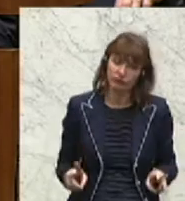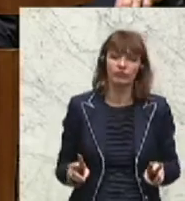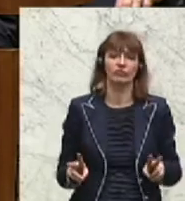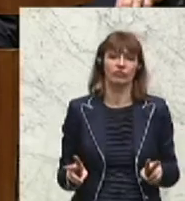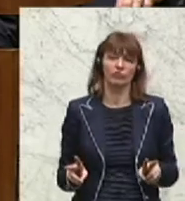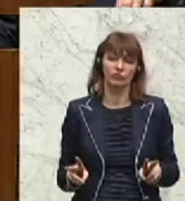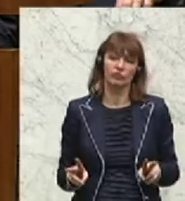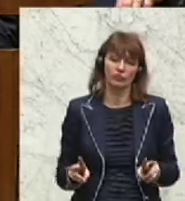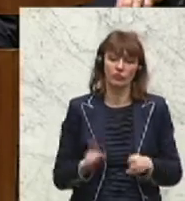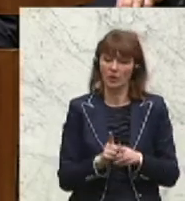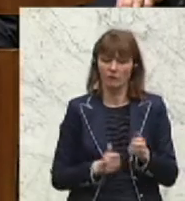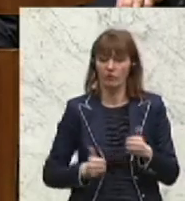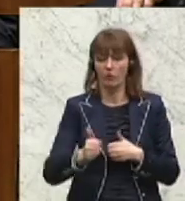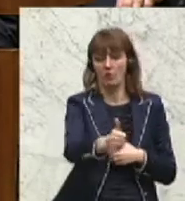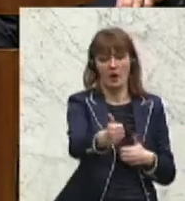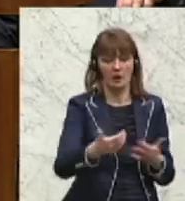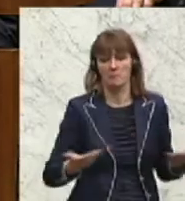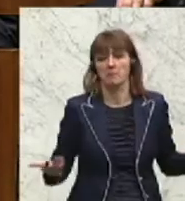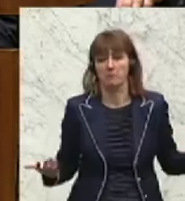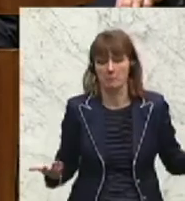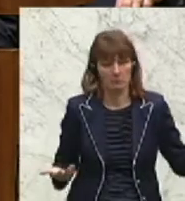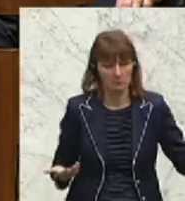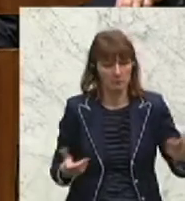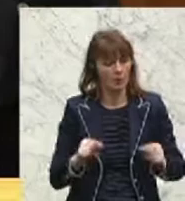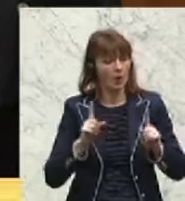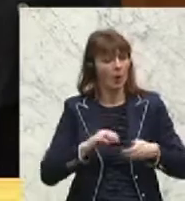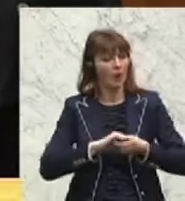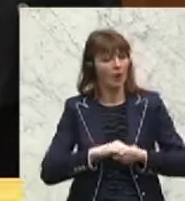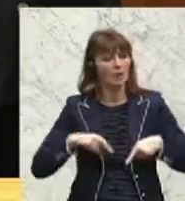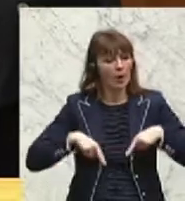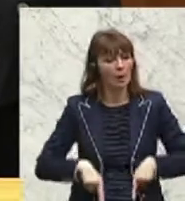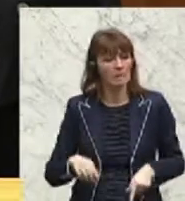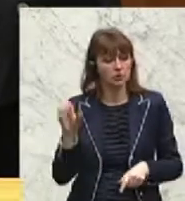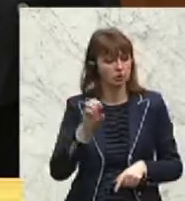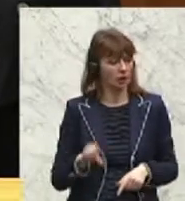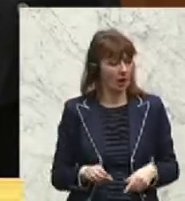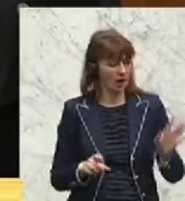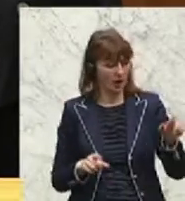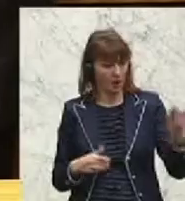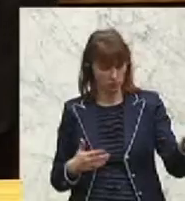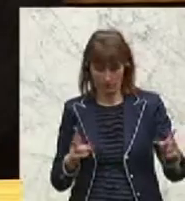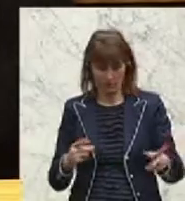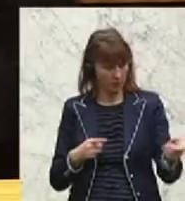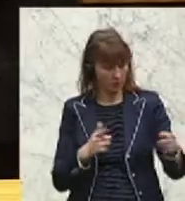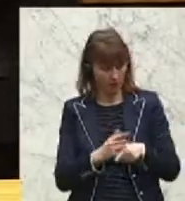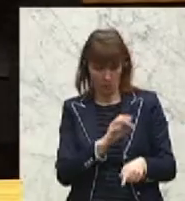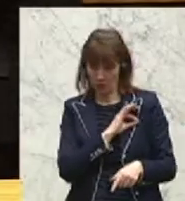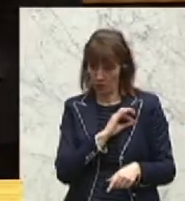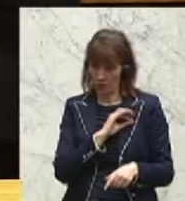tatsächlich vorbei. Das sieht auch der Clubobmann Strache so, warum er das jetzt da hier direkt dem Kollegen